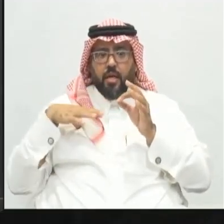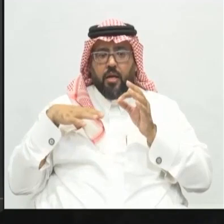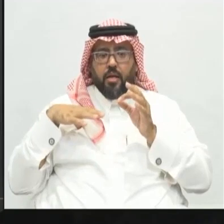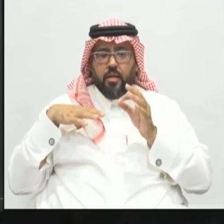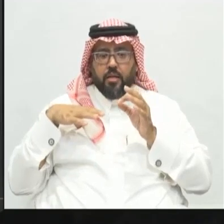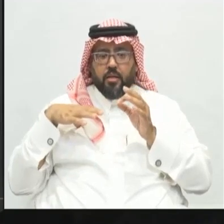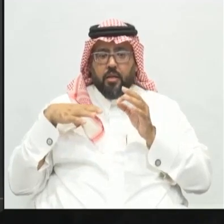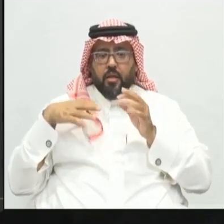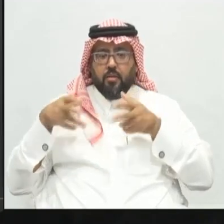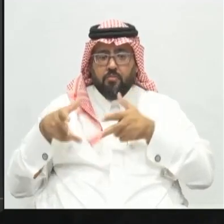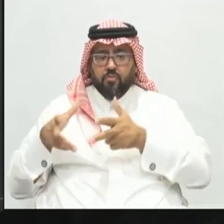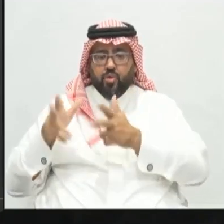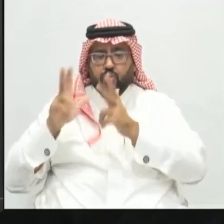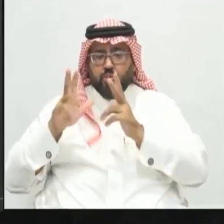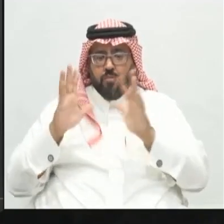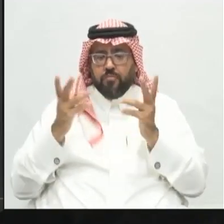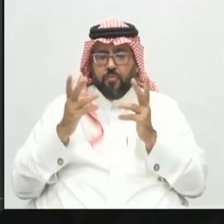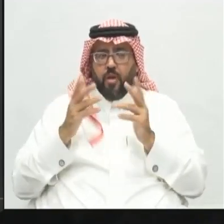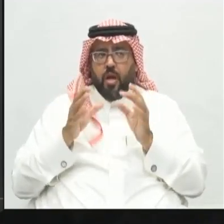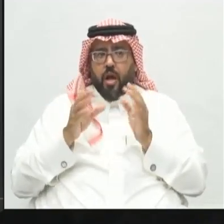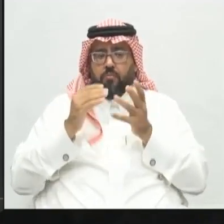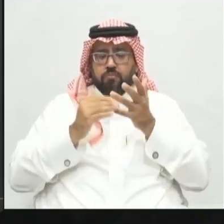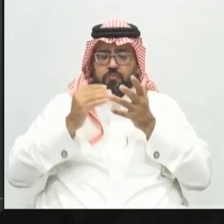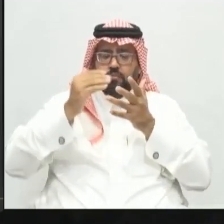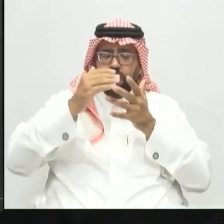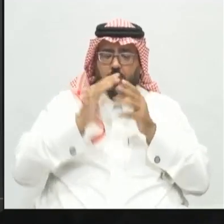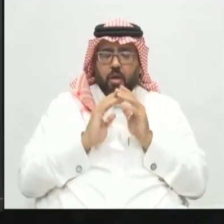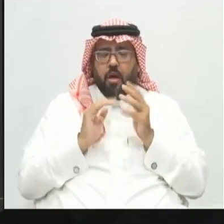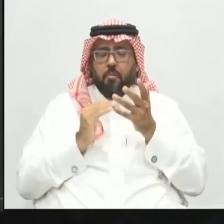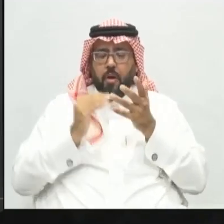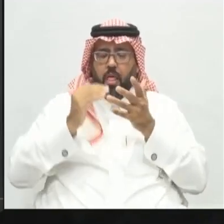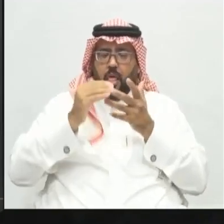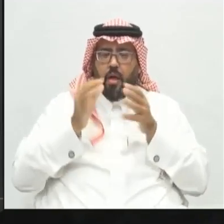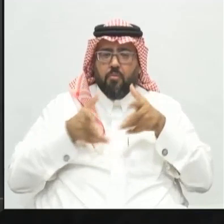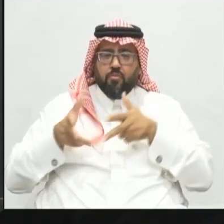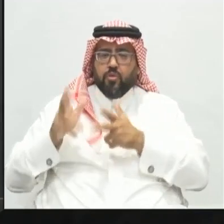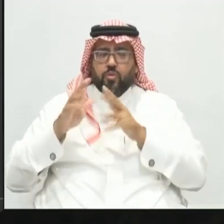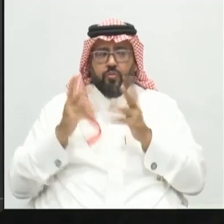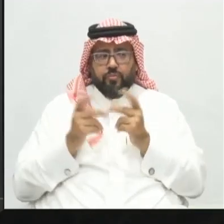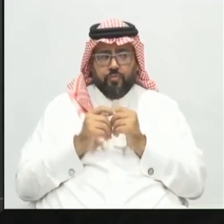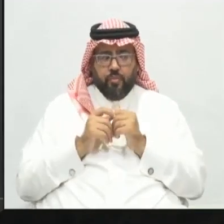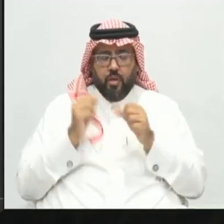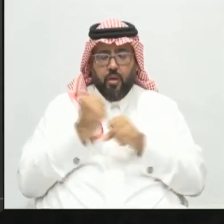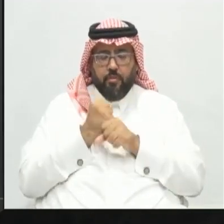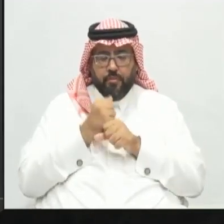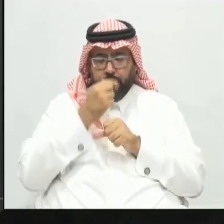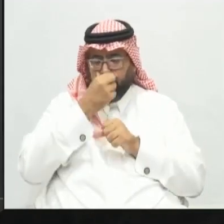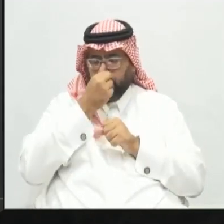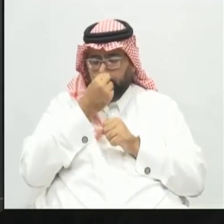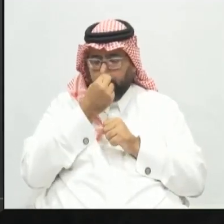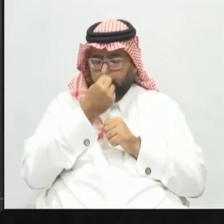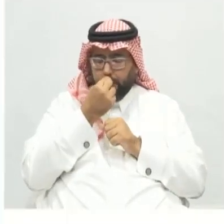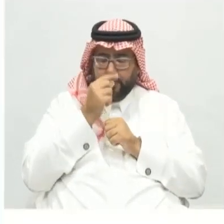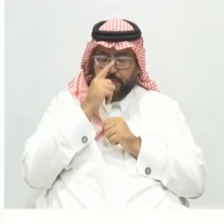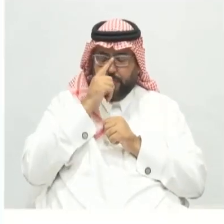عدم تجهيز مراحل لهذا المشروع ماذا سيحدث اذا